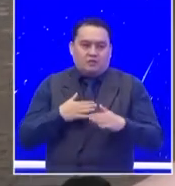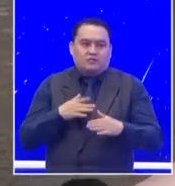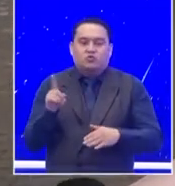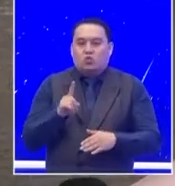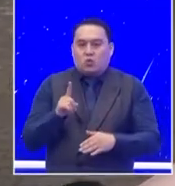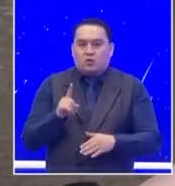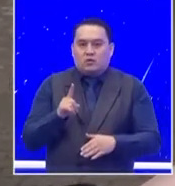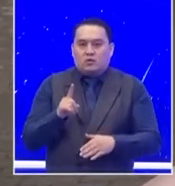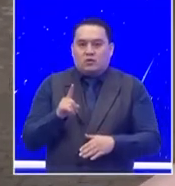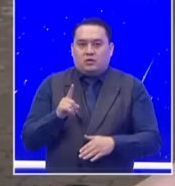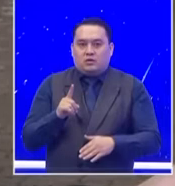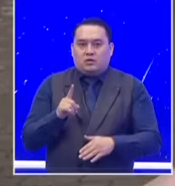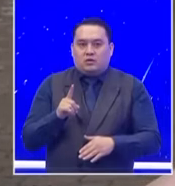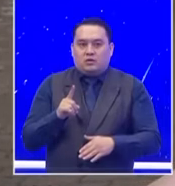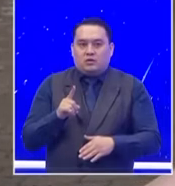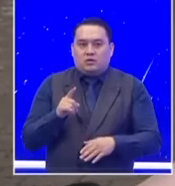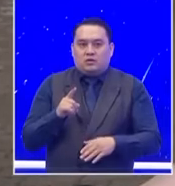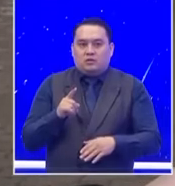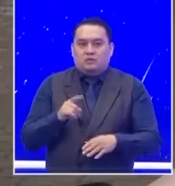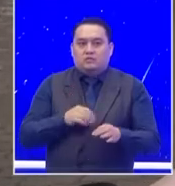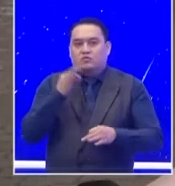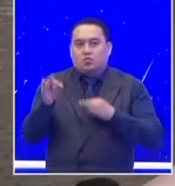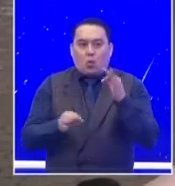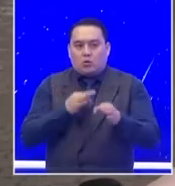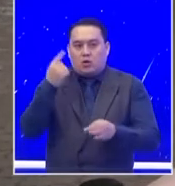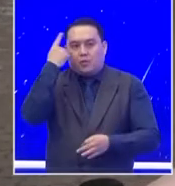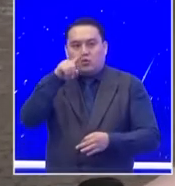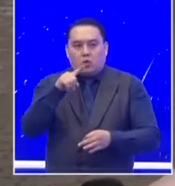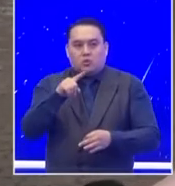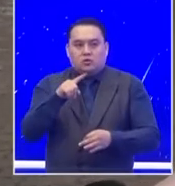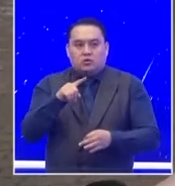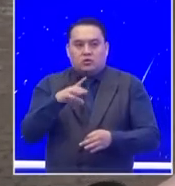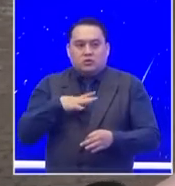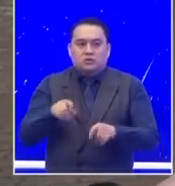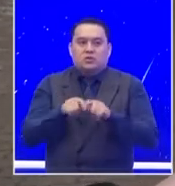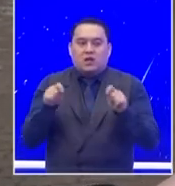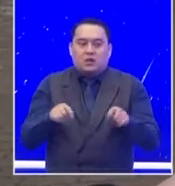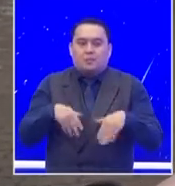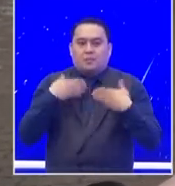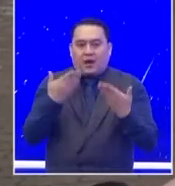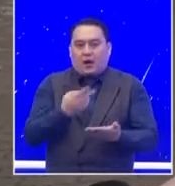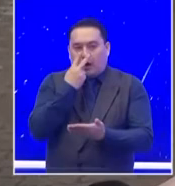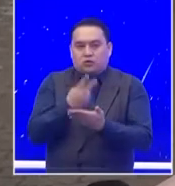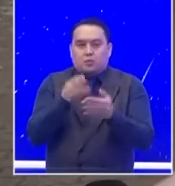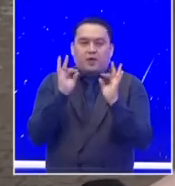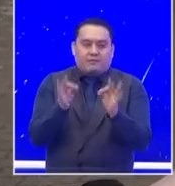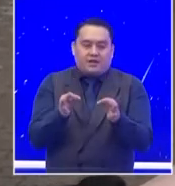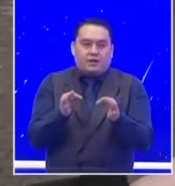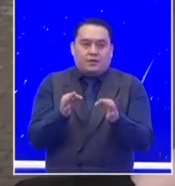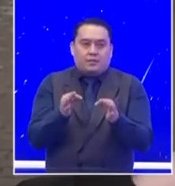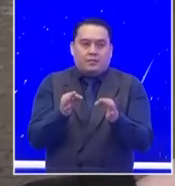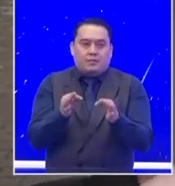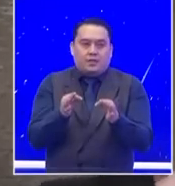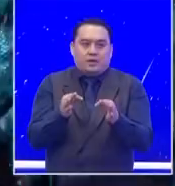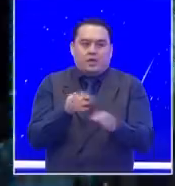потому что мы не зря не спали сутки, чтобы разработать это приложение, презентовать его очень правильно. Вот. Поэтому мы